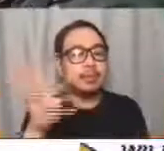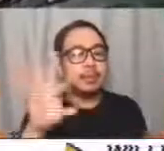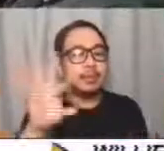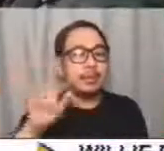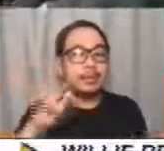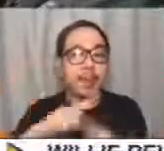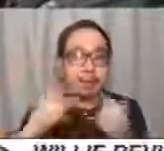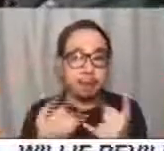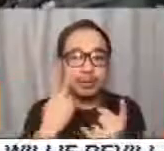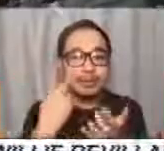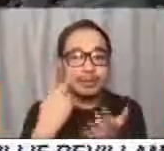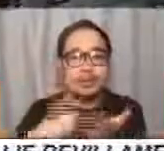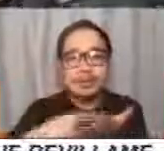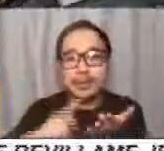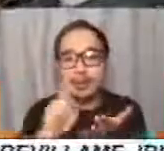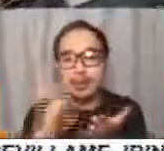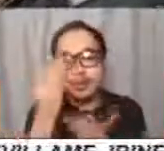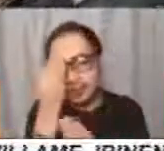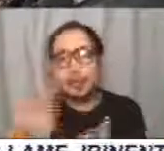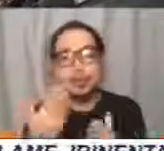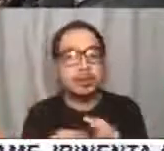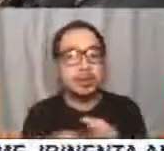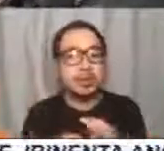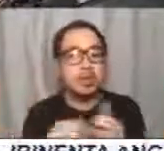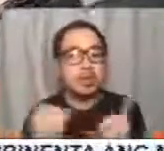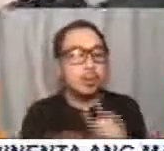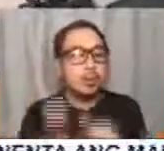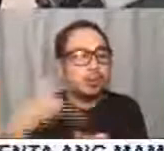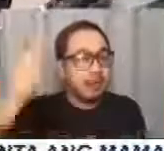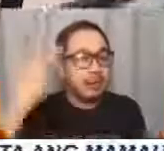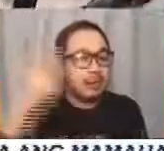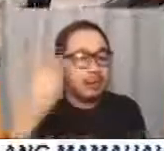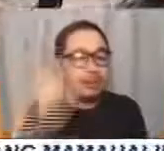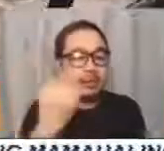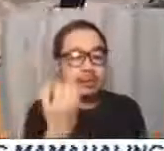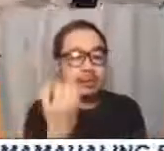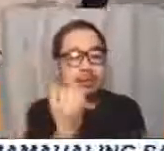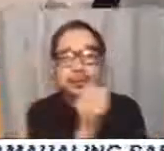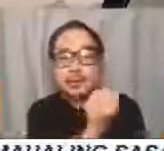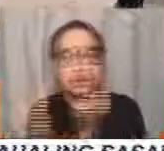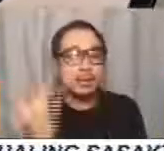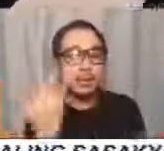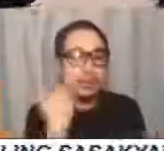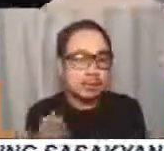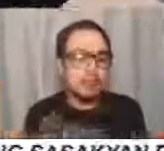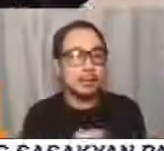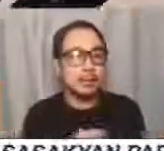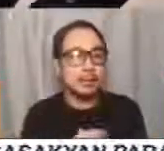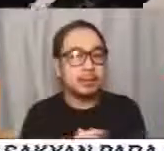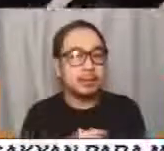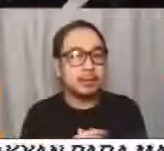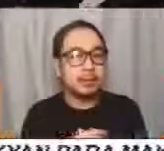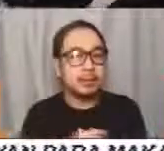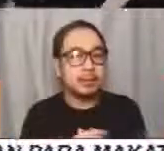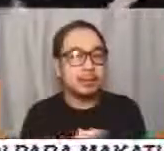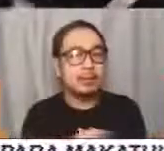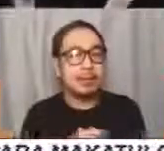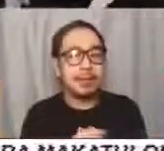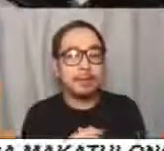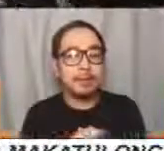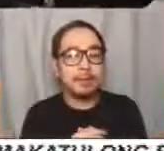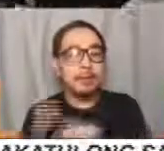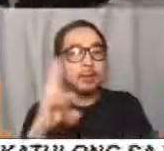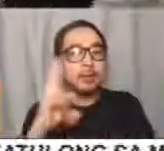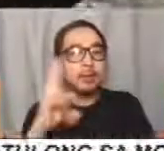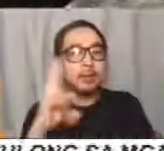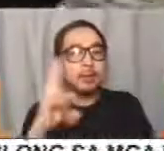Region 5, 8. At sa Cordillera, 6. So missing naman po, 13. Dalawa po sa Calabarzon, 8 sa Region 5, at 3 sa